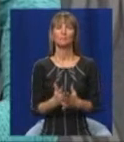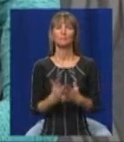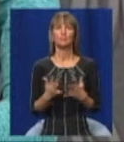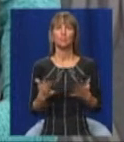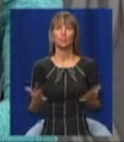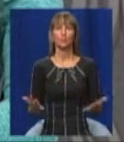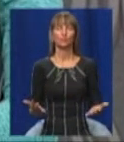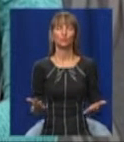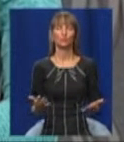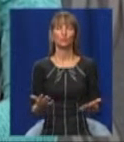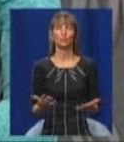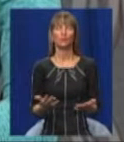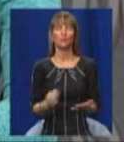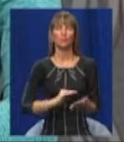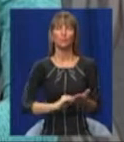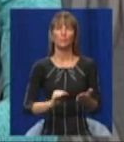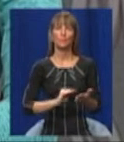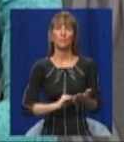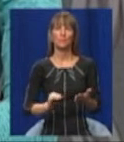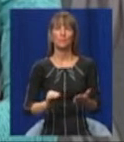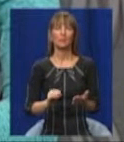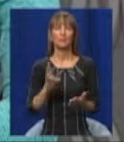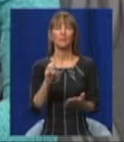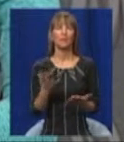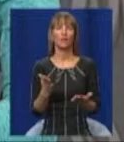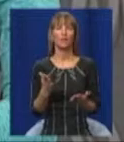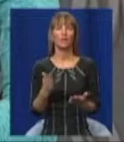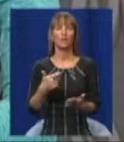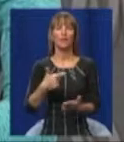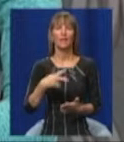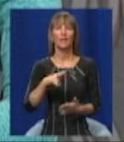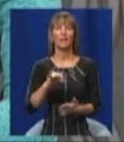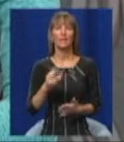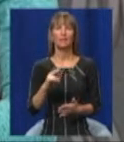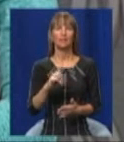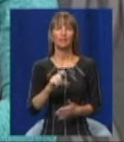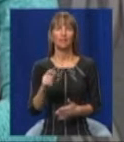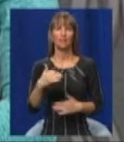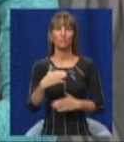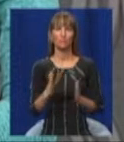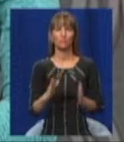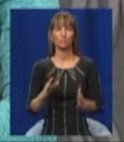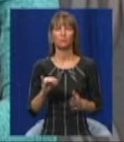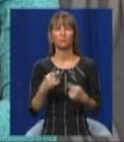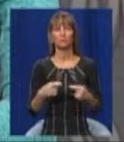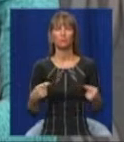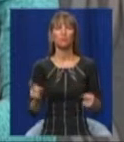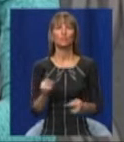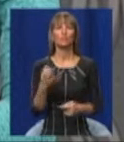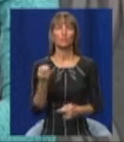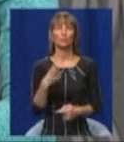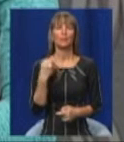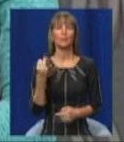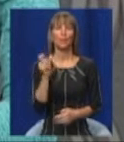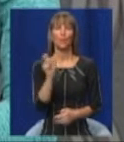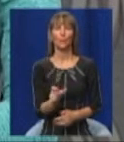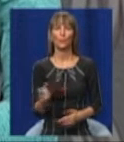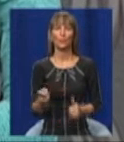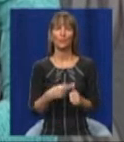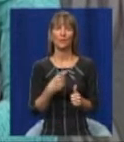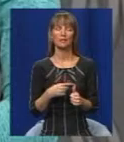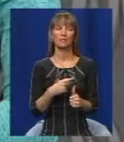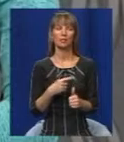якось більше писати це на якихось глиняних дощечках тощо. А ще були такі цікаві люди, називають їх